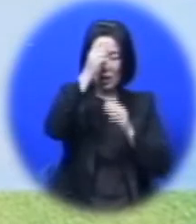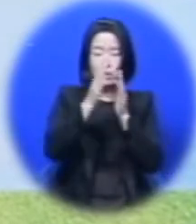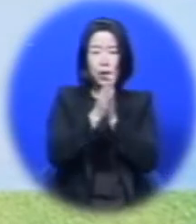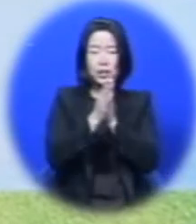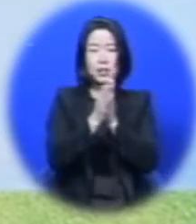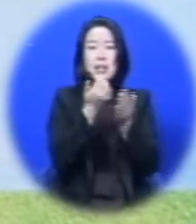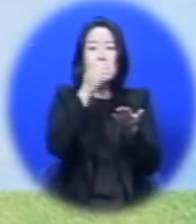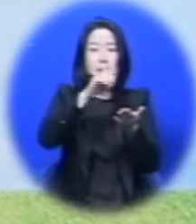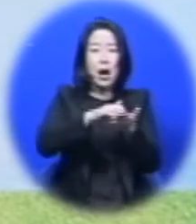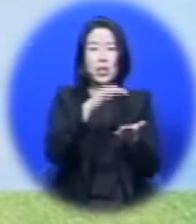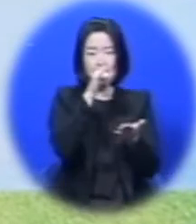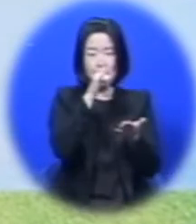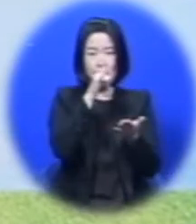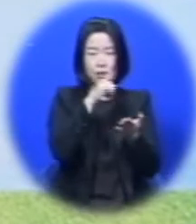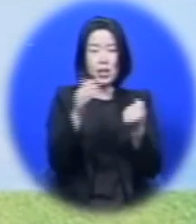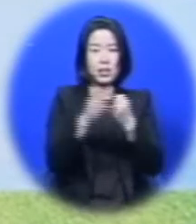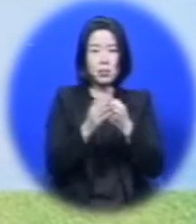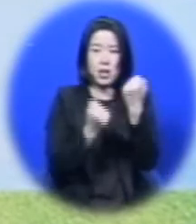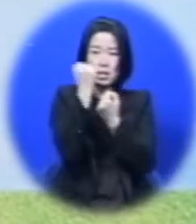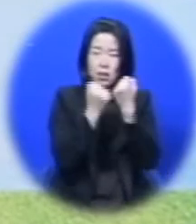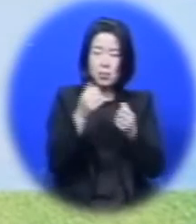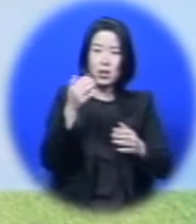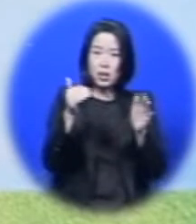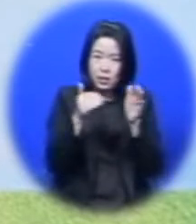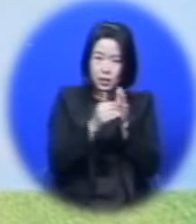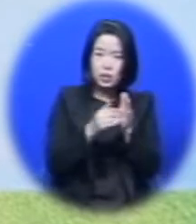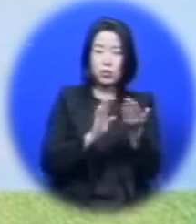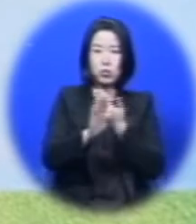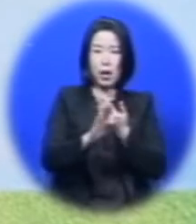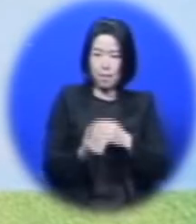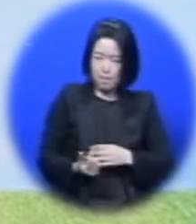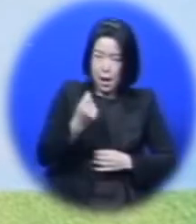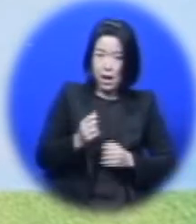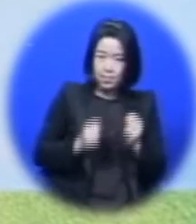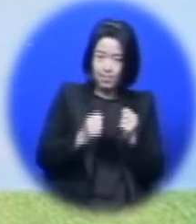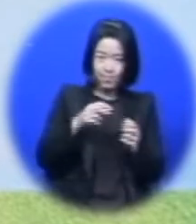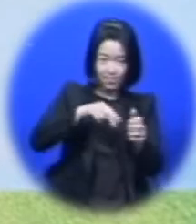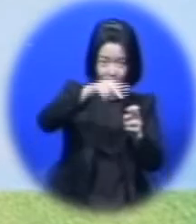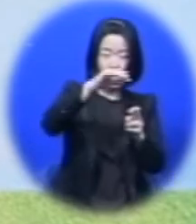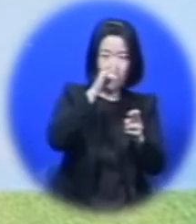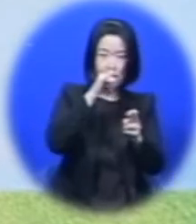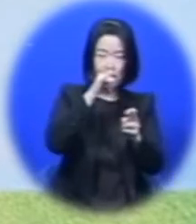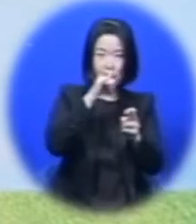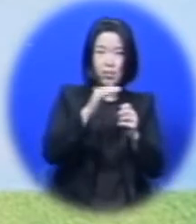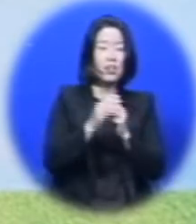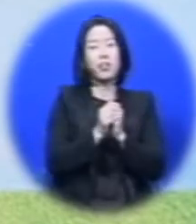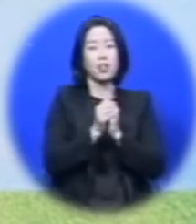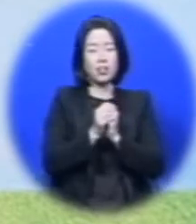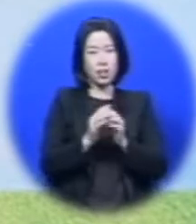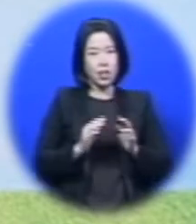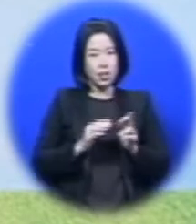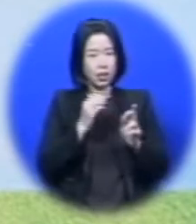거예요. 그래서 설명이 끝나고 난 다음에 아주 잽싸게 올라갔습니다. 굉장히 좀